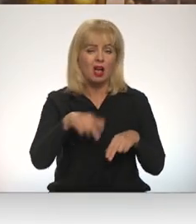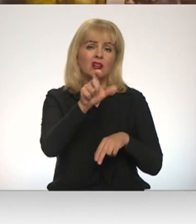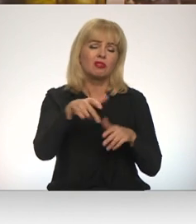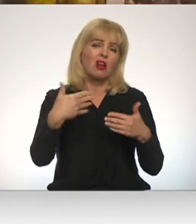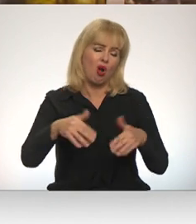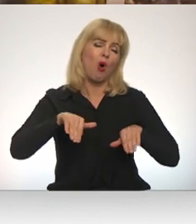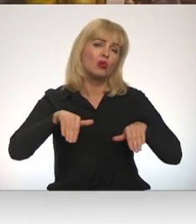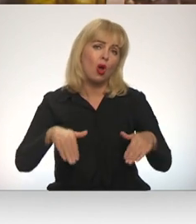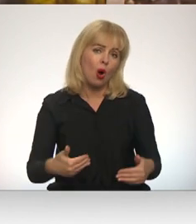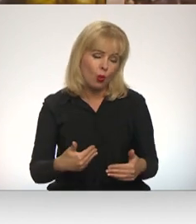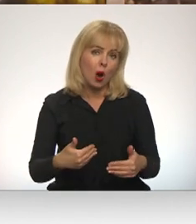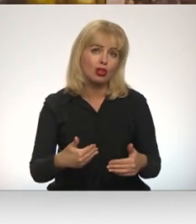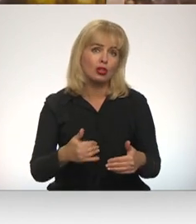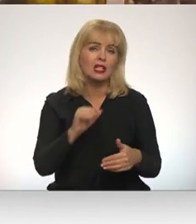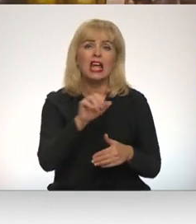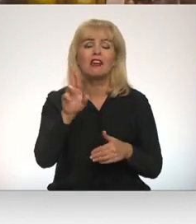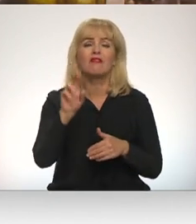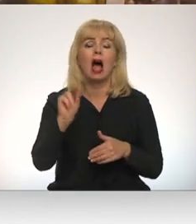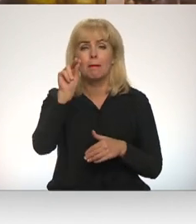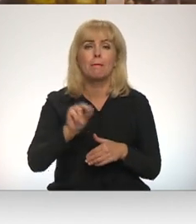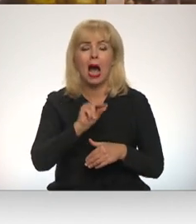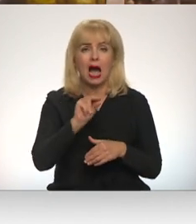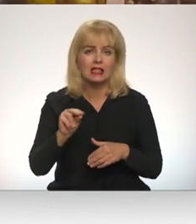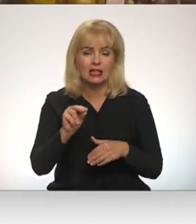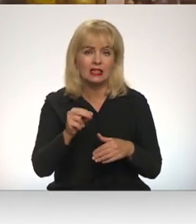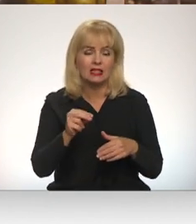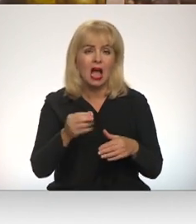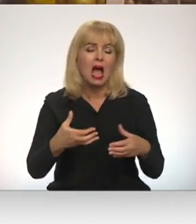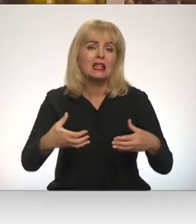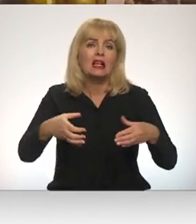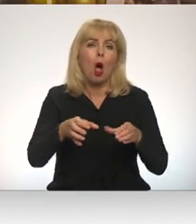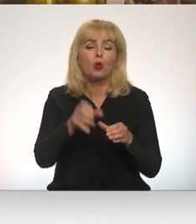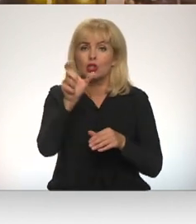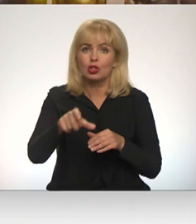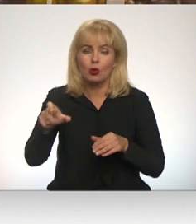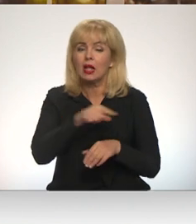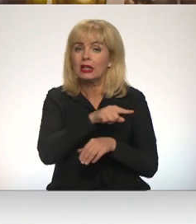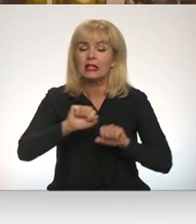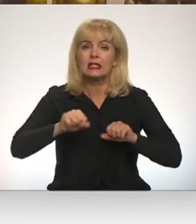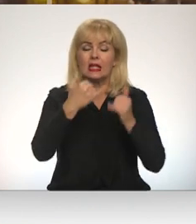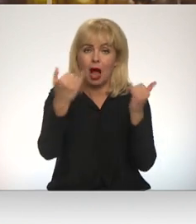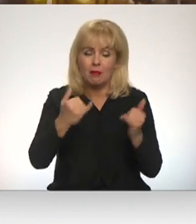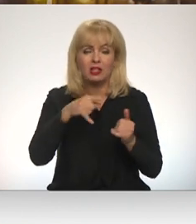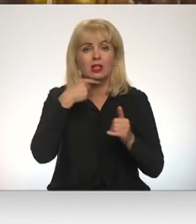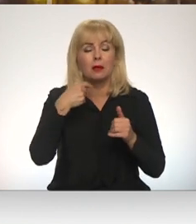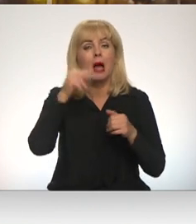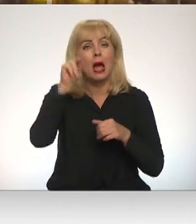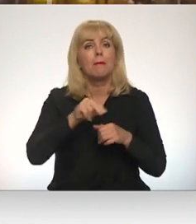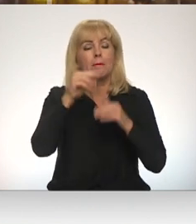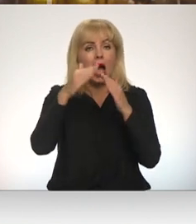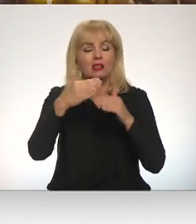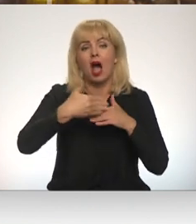noguruši, nelielās Īvandes baznīcas draudzes locekļi nolēmuši līdz Ziemassvētkiem atvērt savu dievnamu durvis vairākas